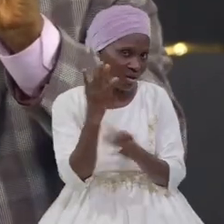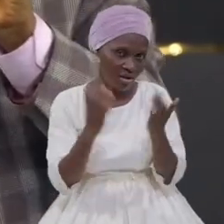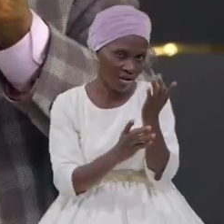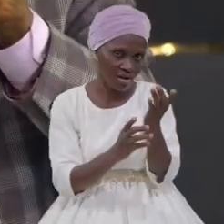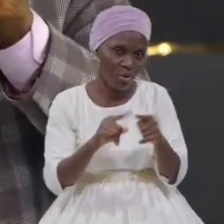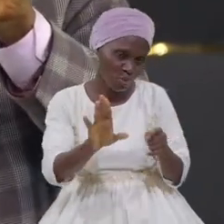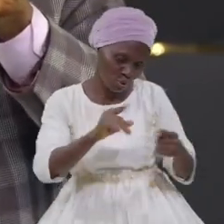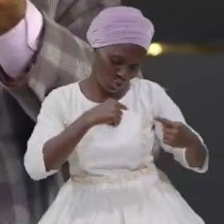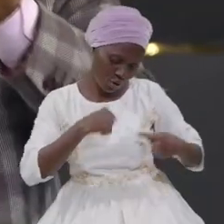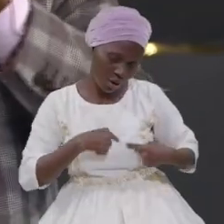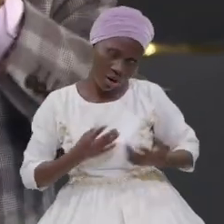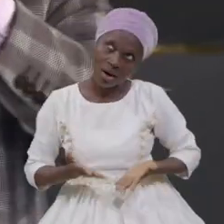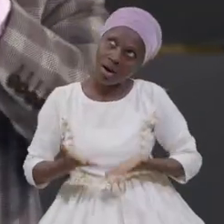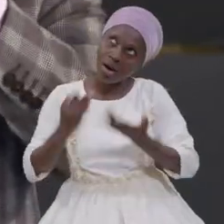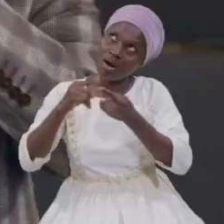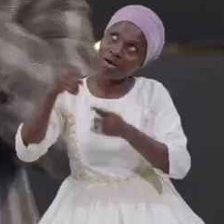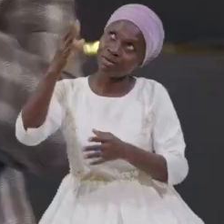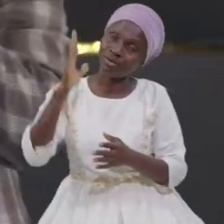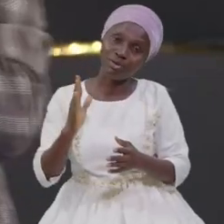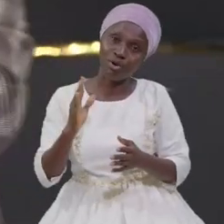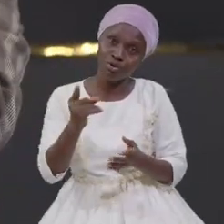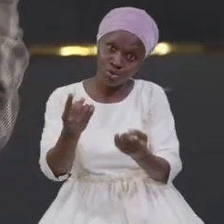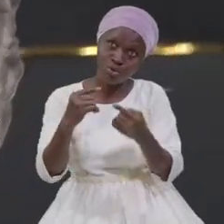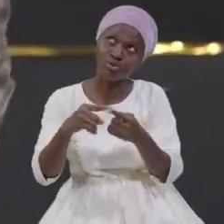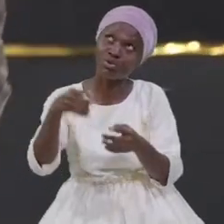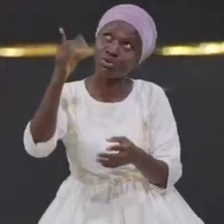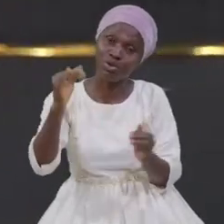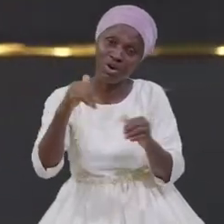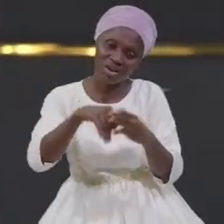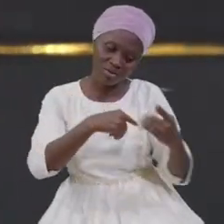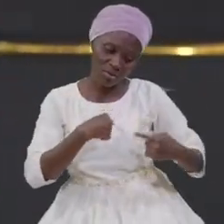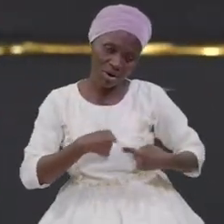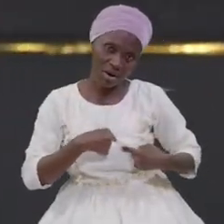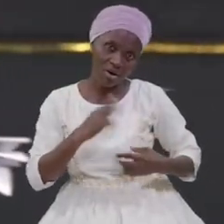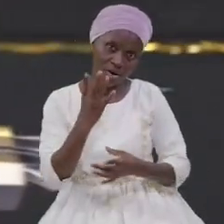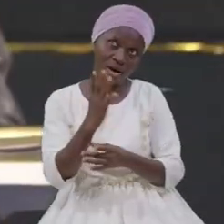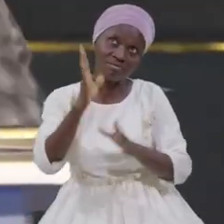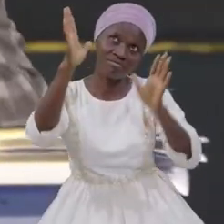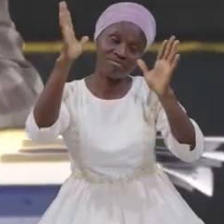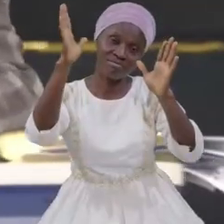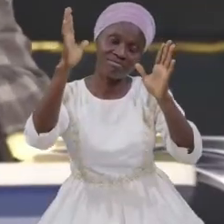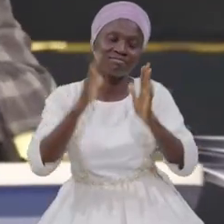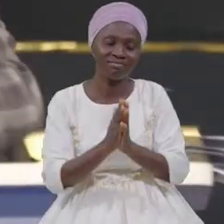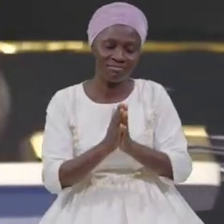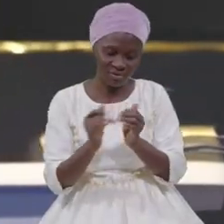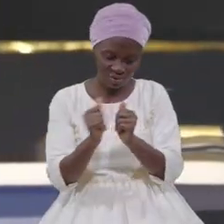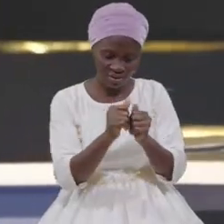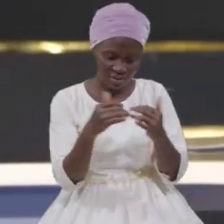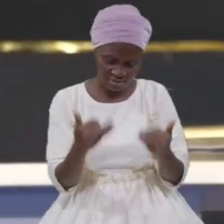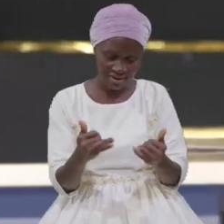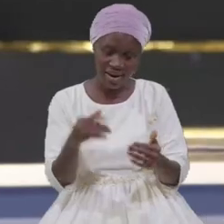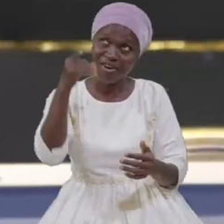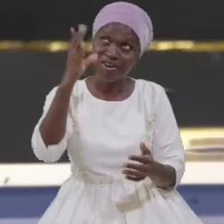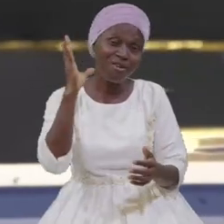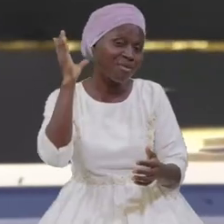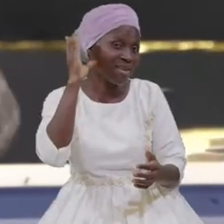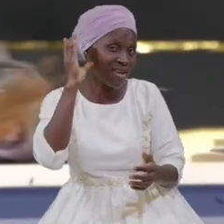véritablement, vous êtes venu au Seigneur de tout votre cœur. Vous levez la main alors et nous prions ensemble. Et Dieu